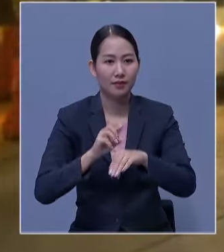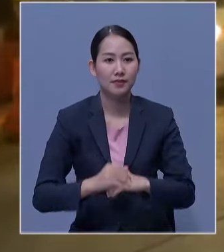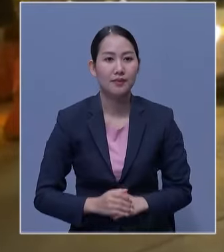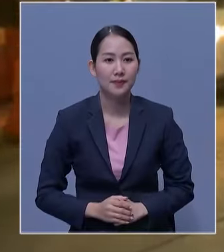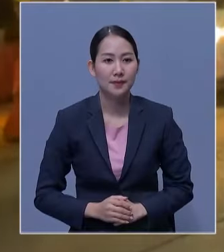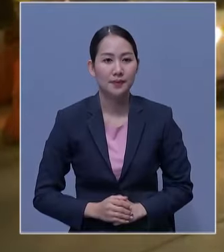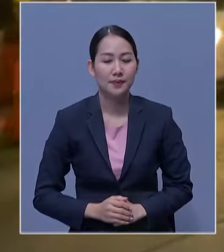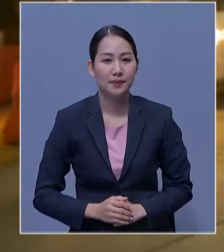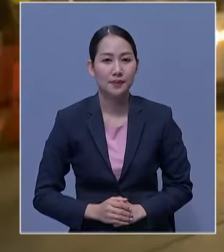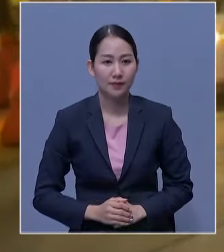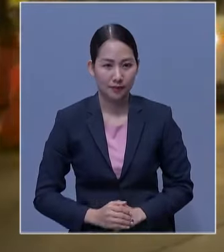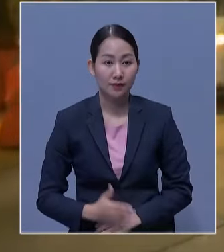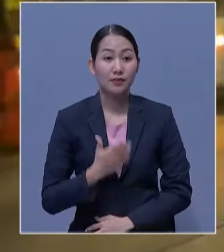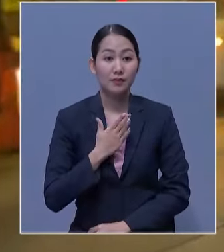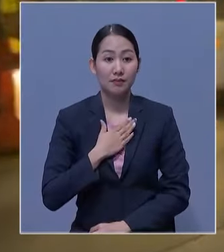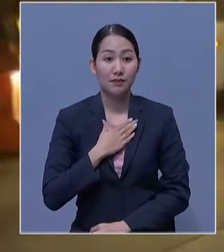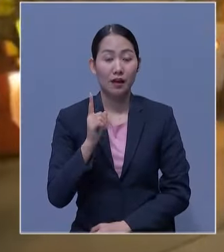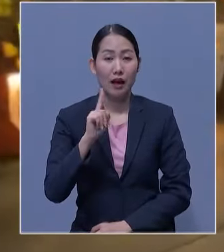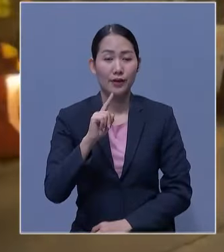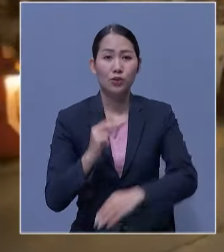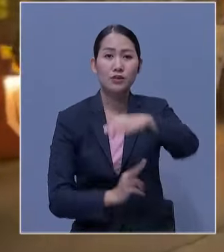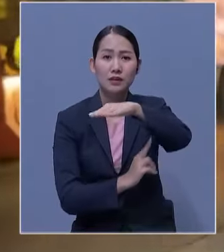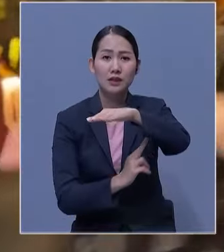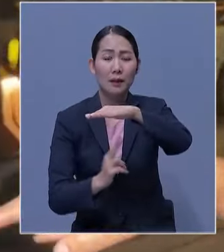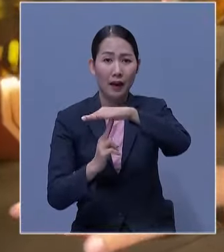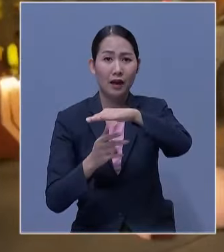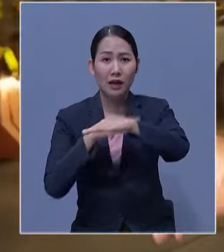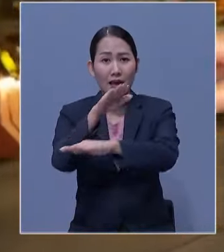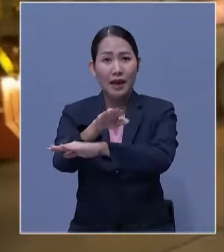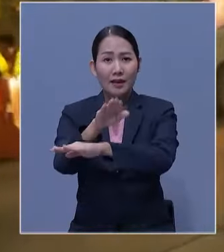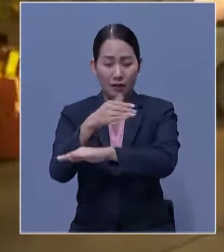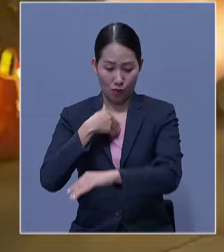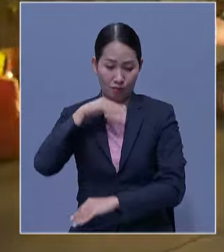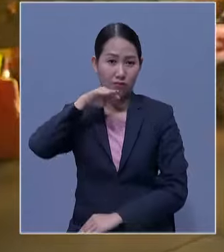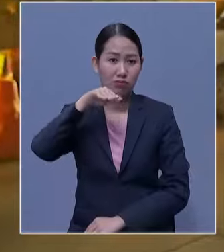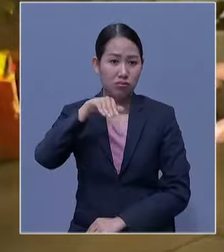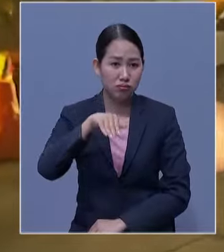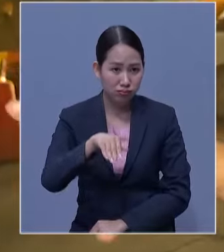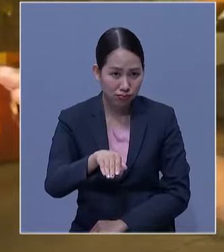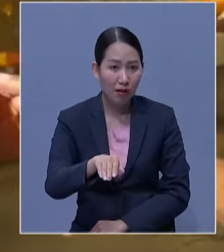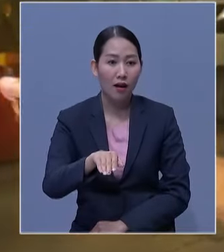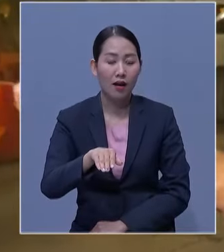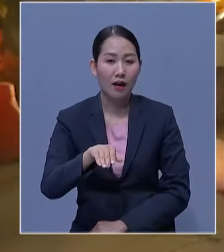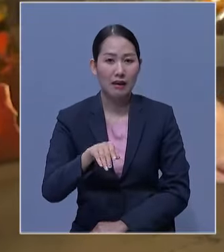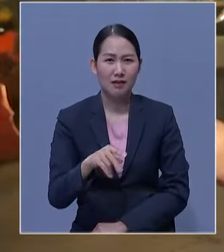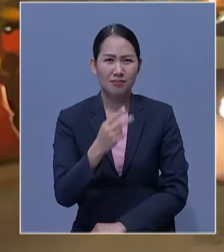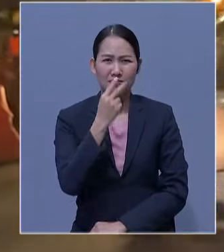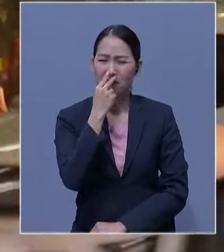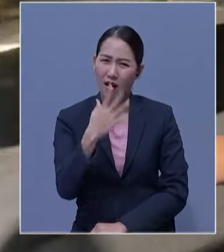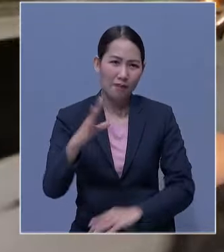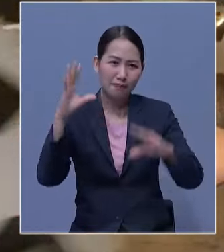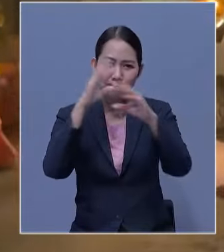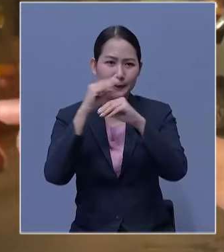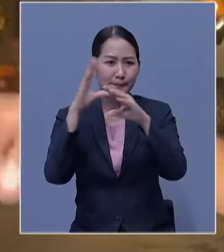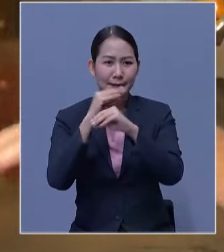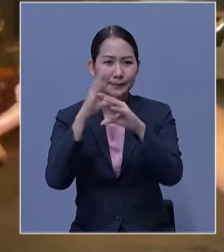ขับรถลงมาจากตรงสพานที่ขามแยกนะครับแลวกมาถงตรนี้ แล้วตรนี้คือ ไฟมนมดนะครัแล้ว